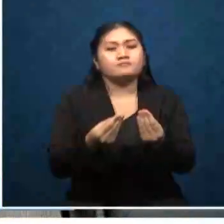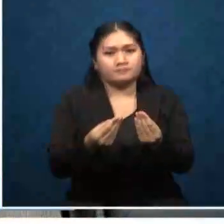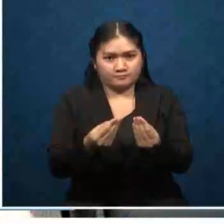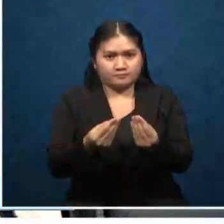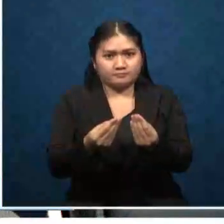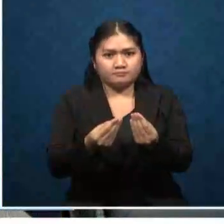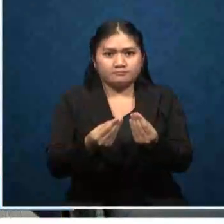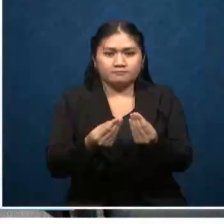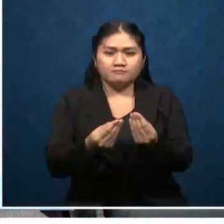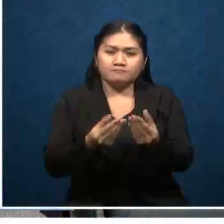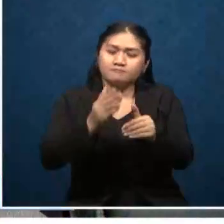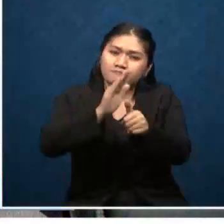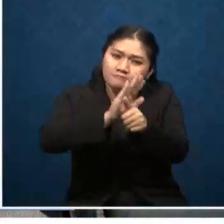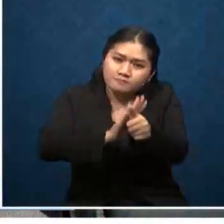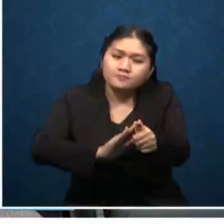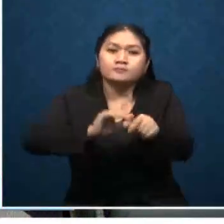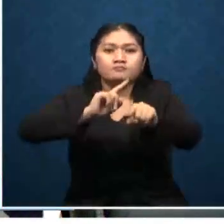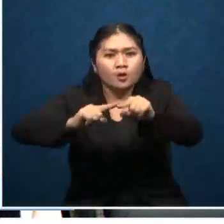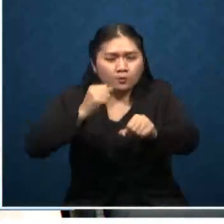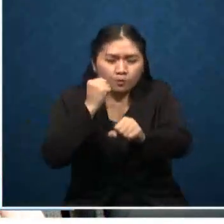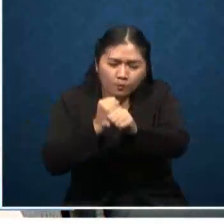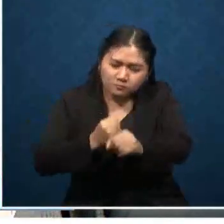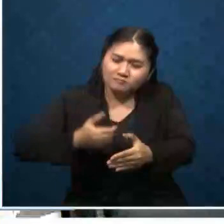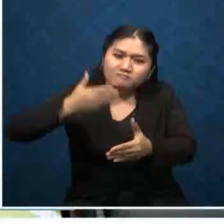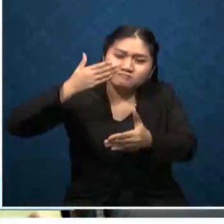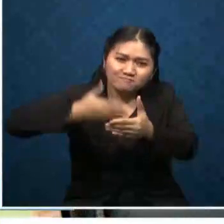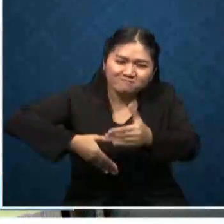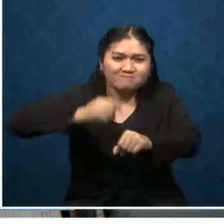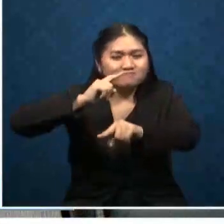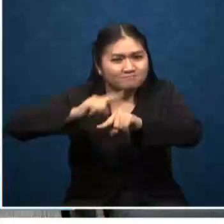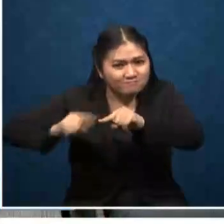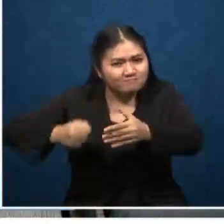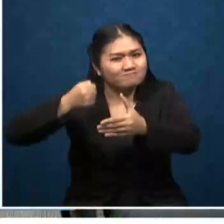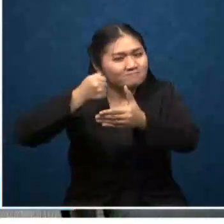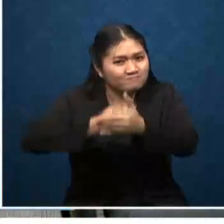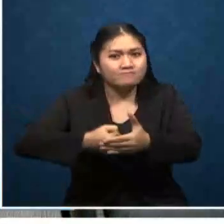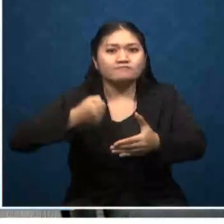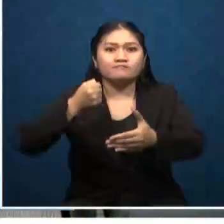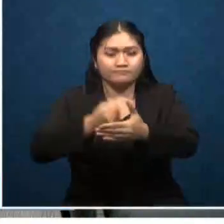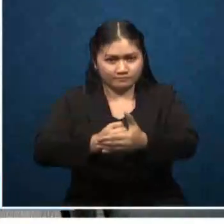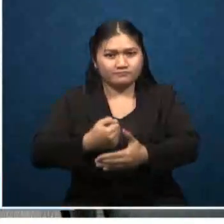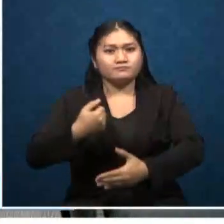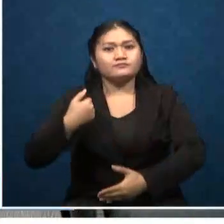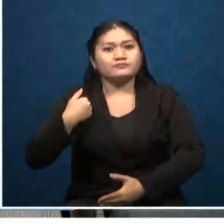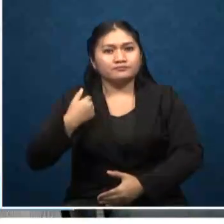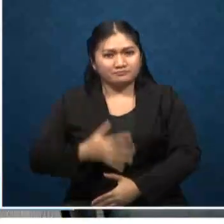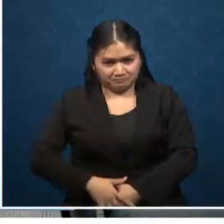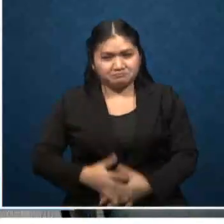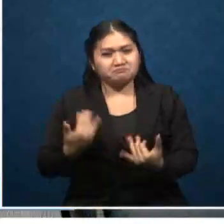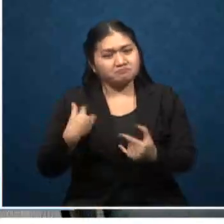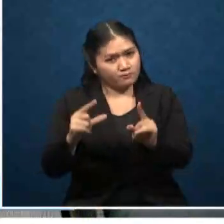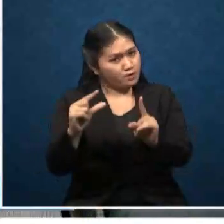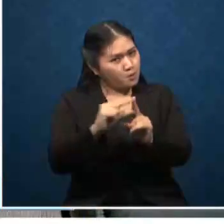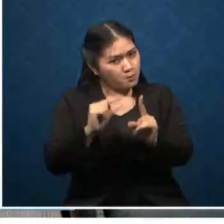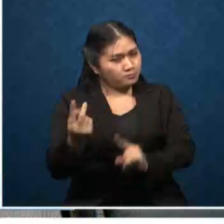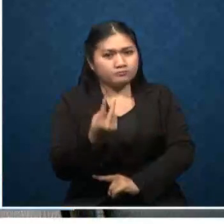มีความเมตร์ทุมเททำงานท่ประธานครั เรื่องนี้มีคำสองคำประกะต์อยู่